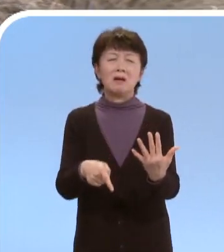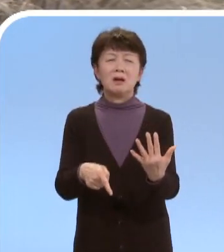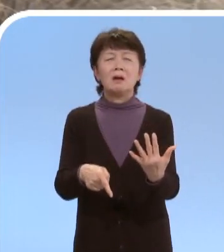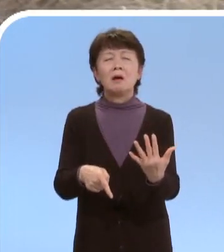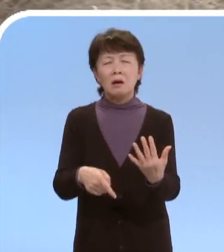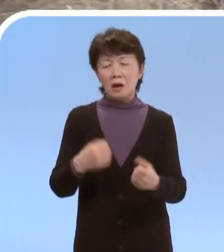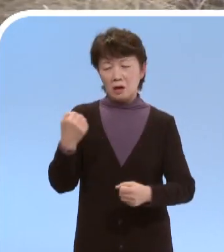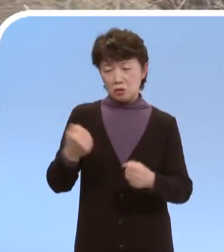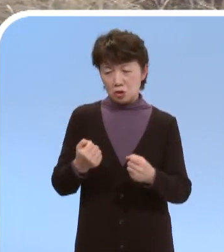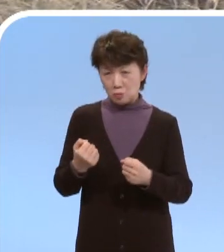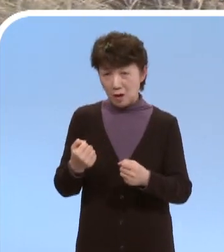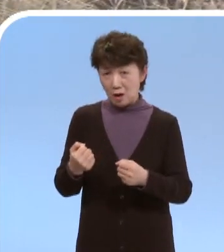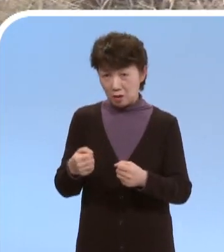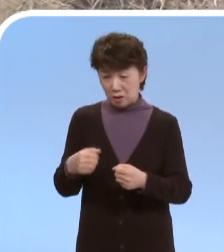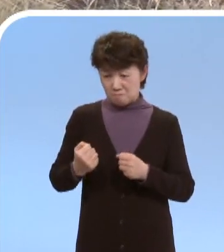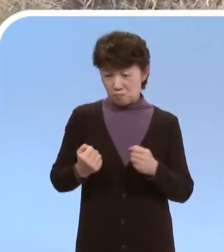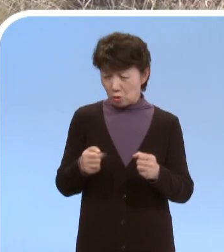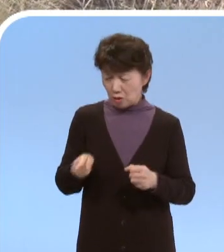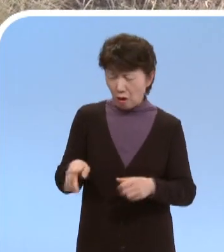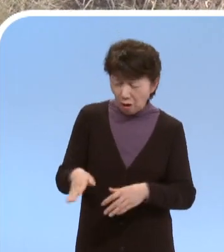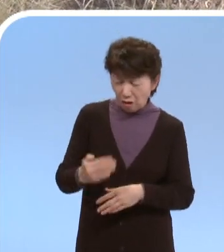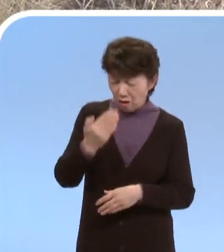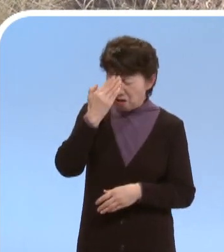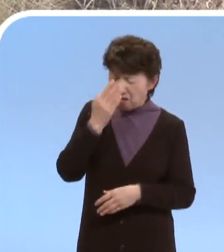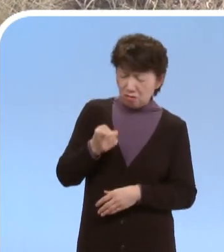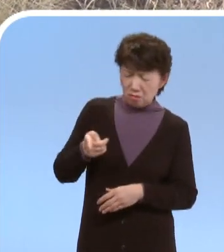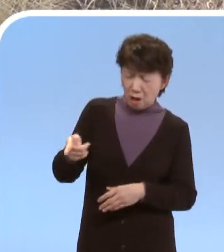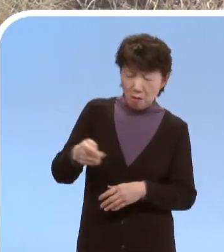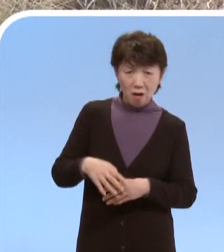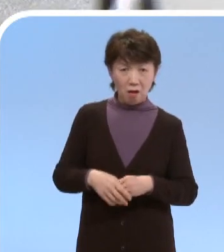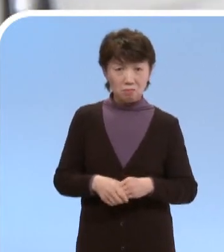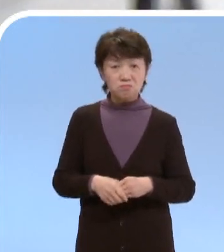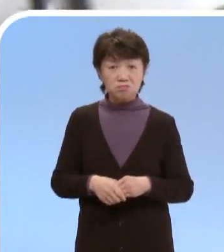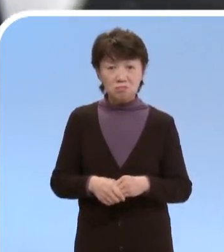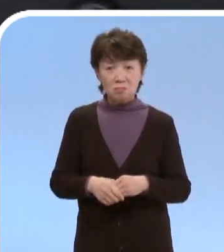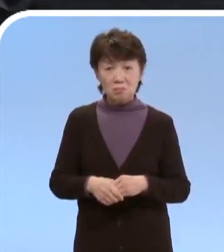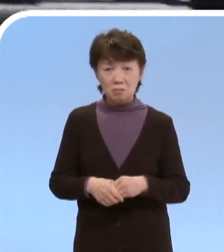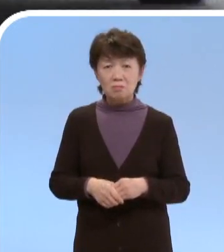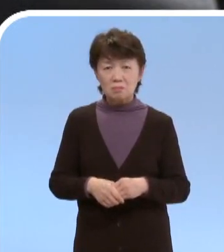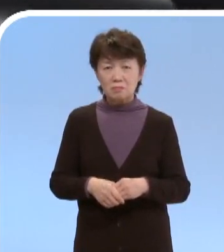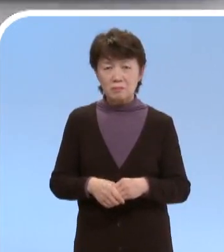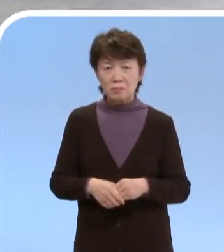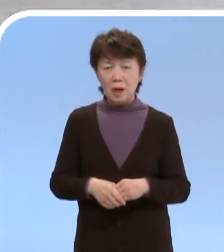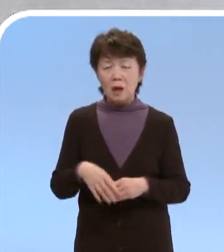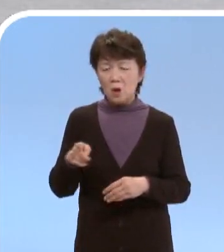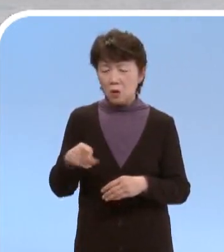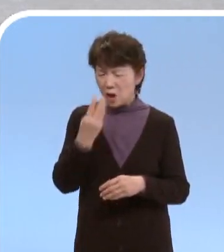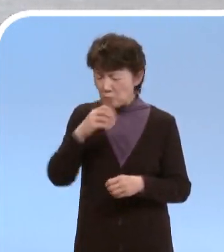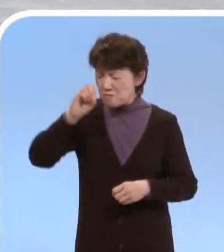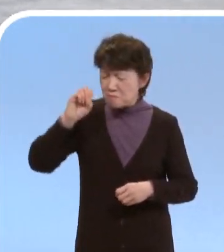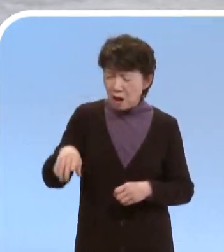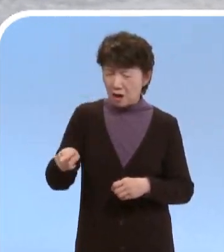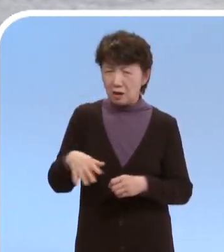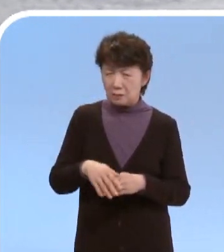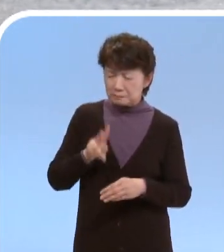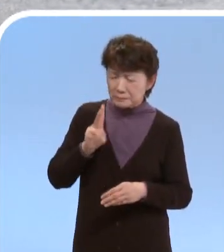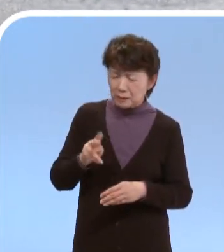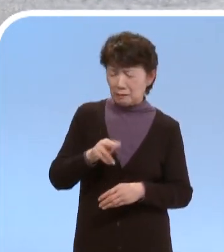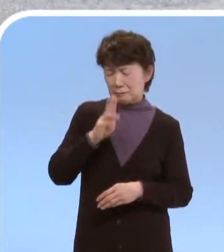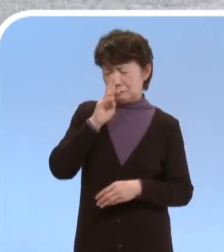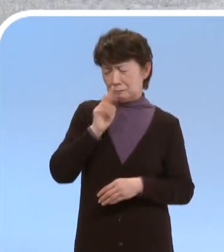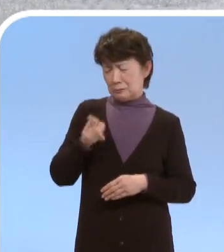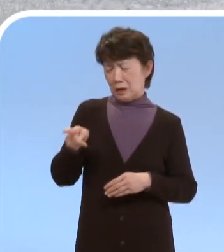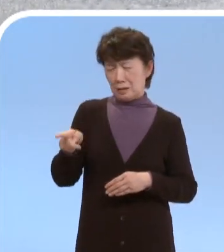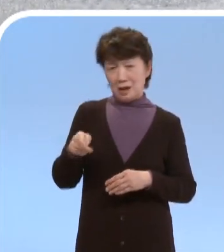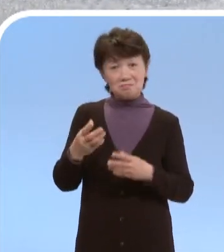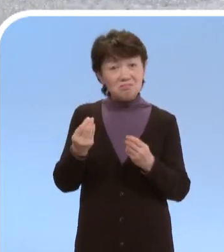で、車運転される方の邪魔をするであるとか、はい、 言うたらちょっとそこにゴミが溜まったりだとか、ちょっと